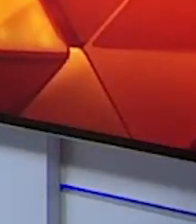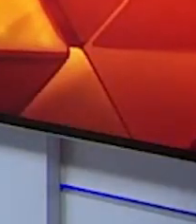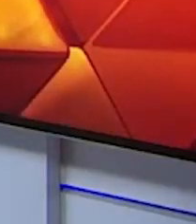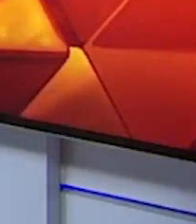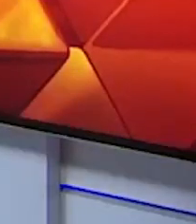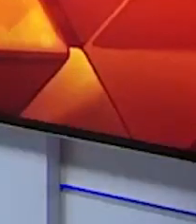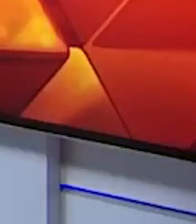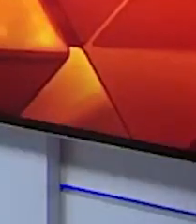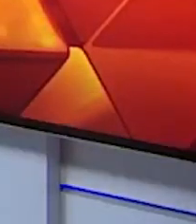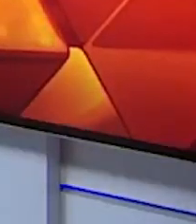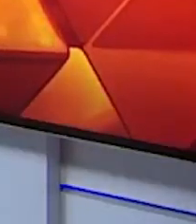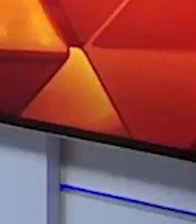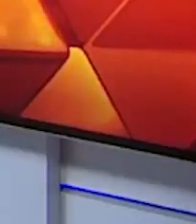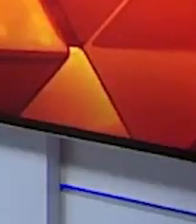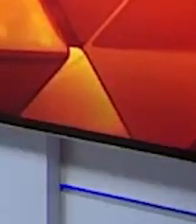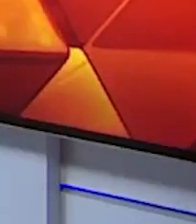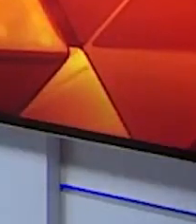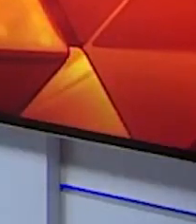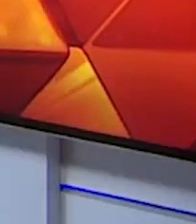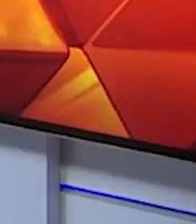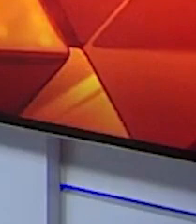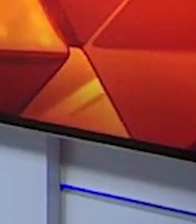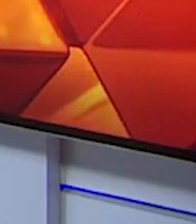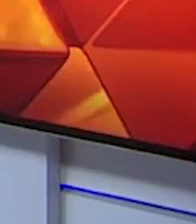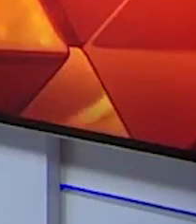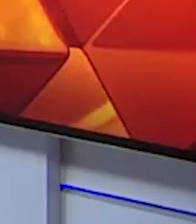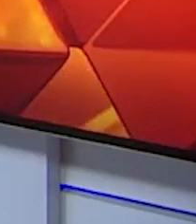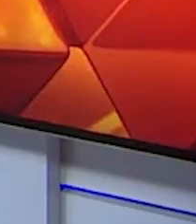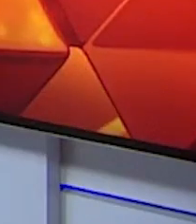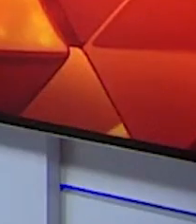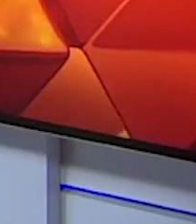natin abroad, samahan nyo kami sa GMA Pinoy TV